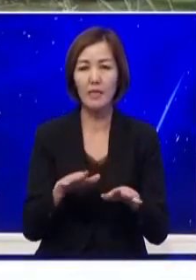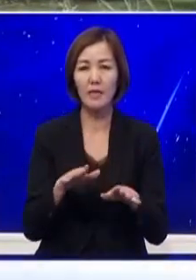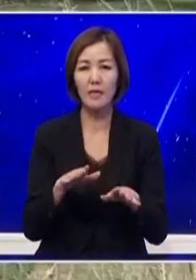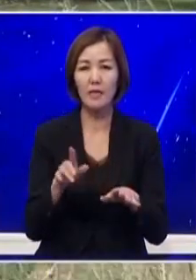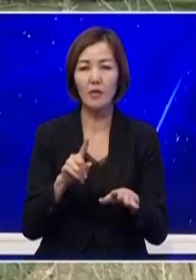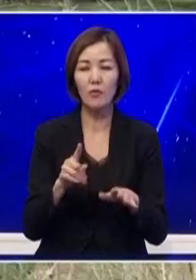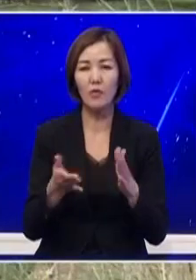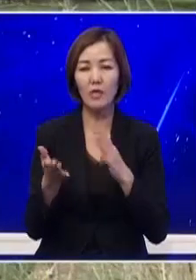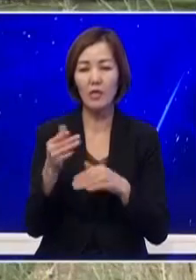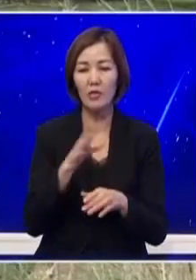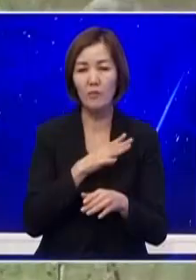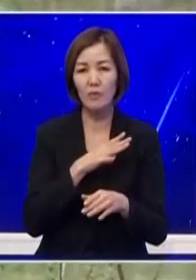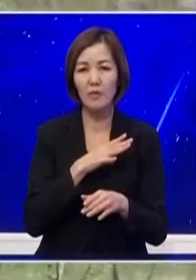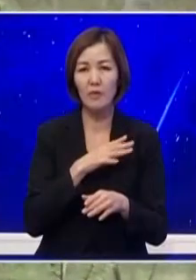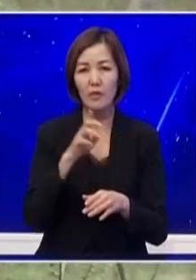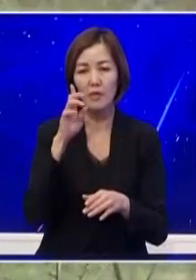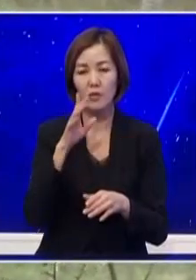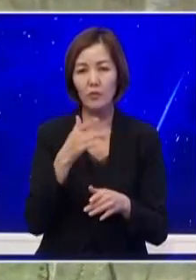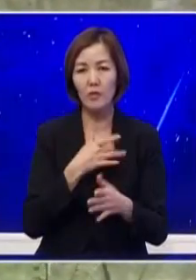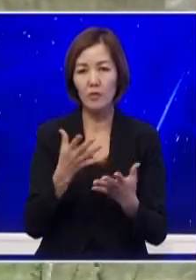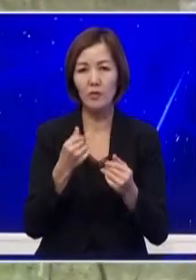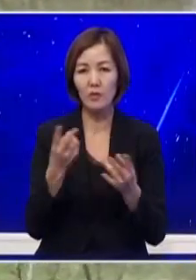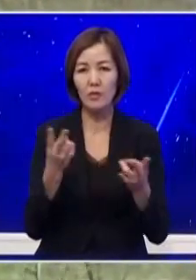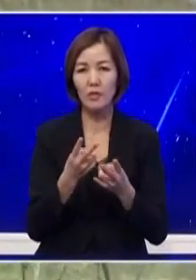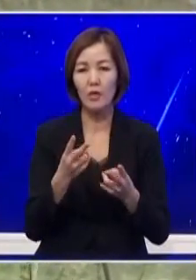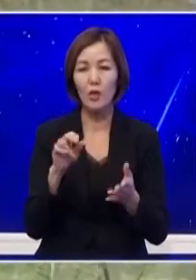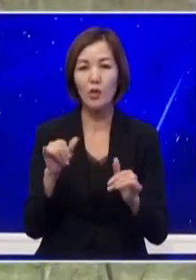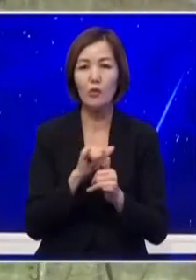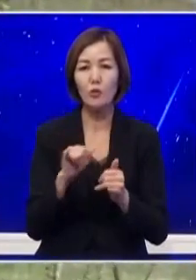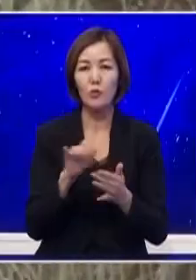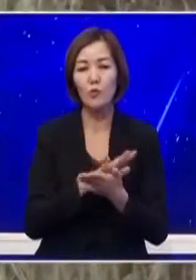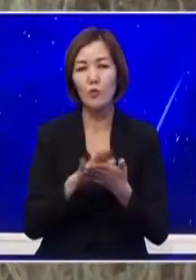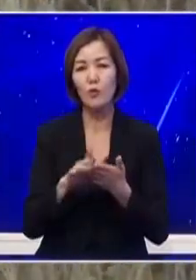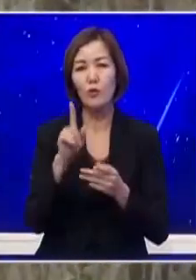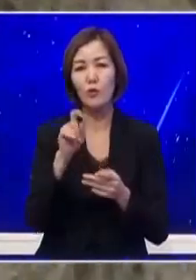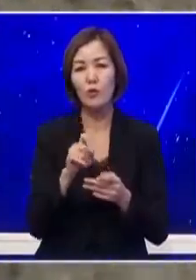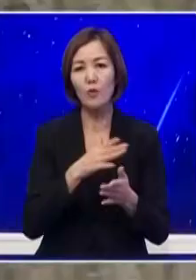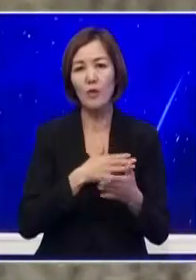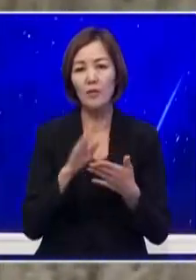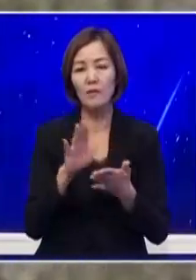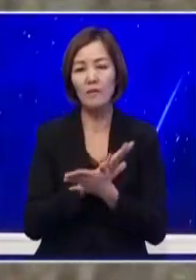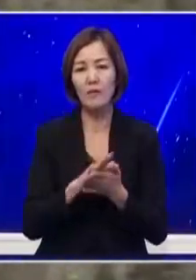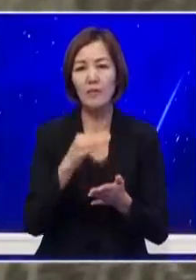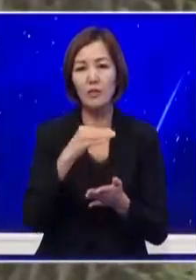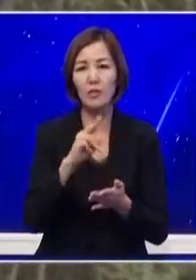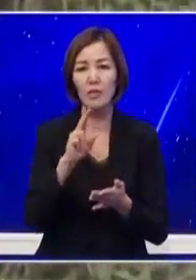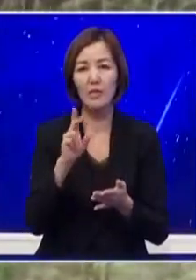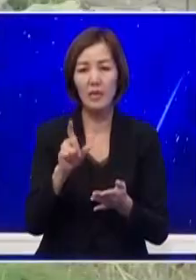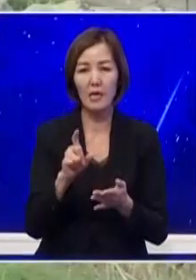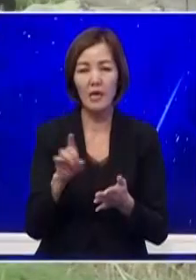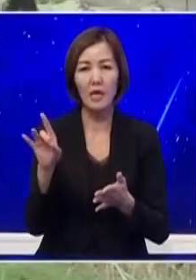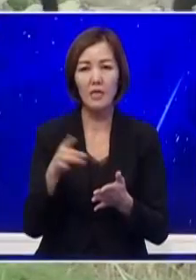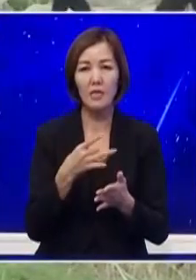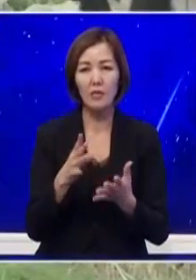как раньше это было в советское время. В субботнике приняли участие около 100 активистов и сотрудники городского отделения